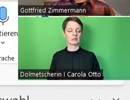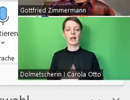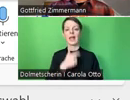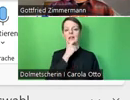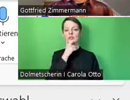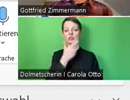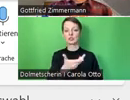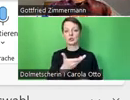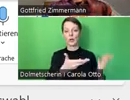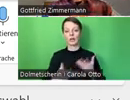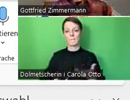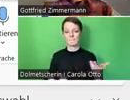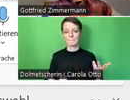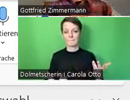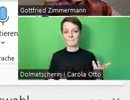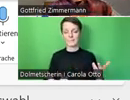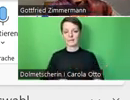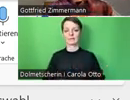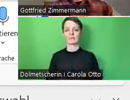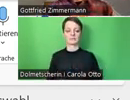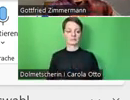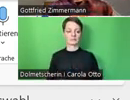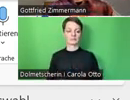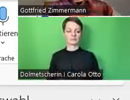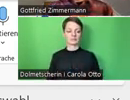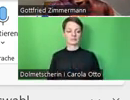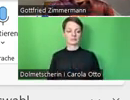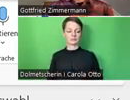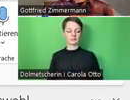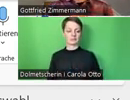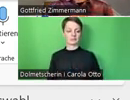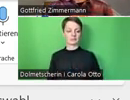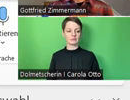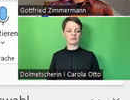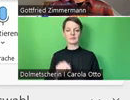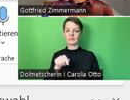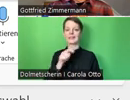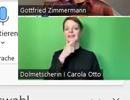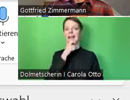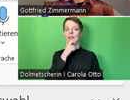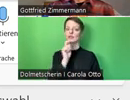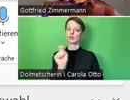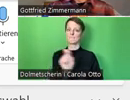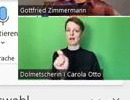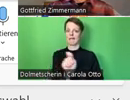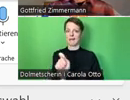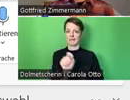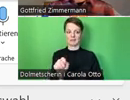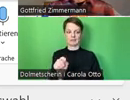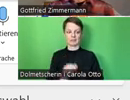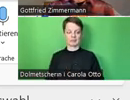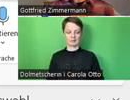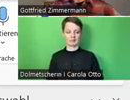Welcome auf Englisch. Und ich möchte das jetzt als Englisch markieren. Dann muss ich es